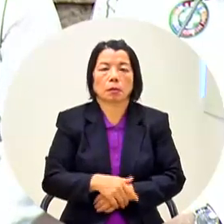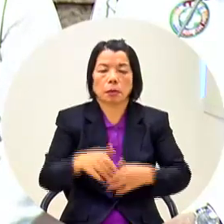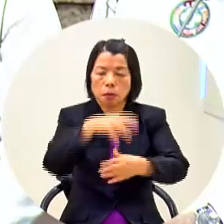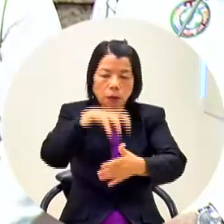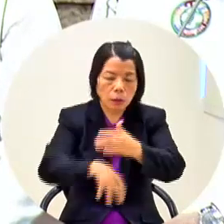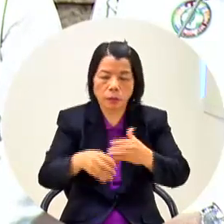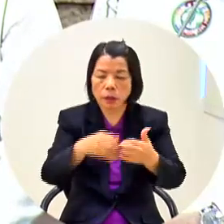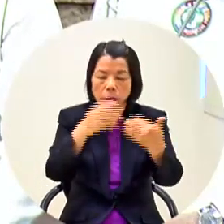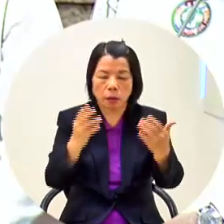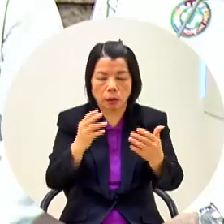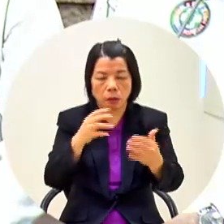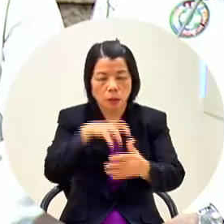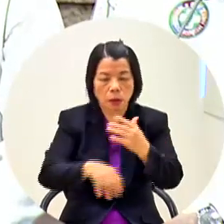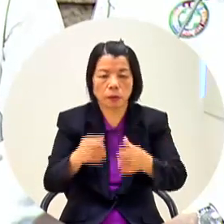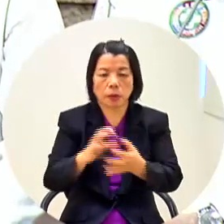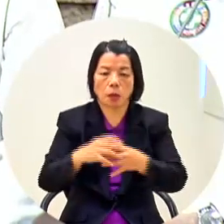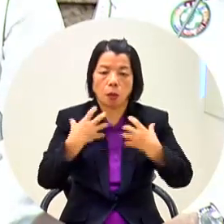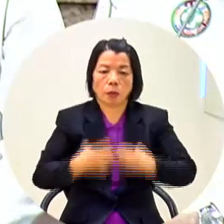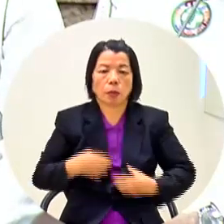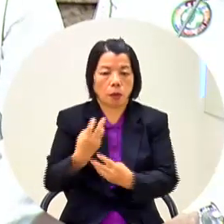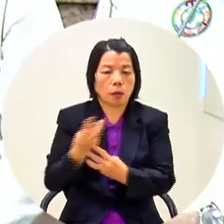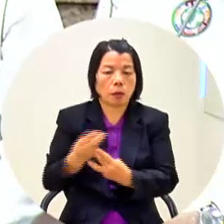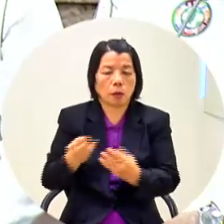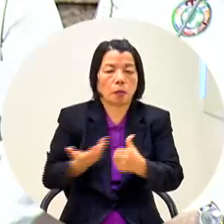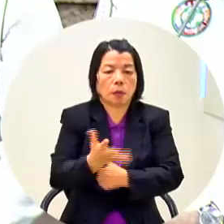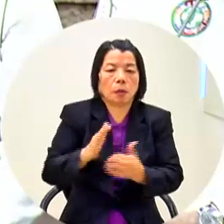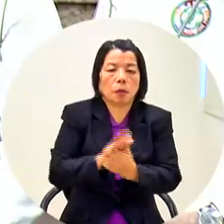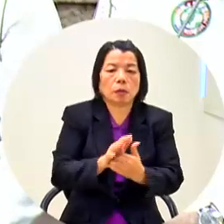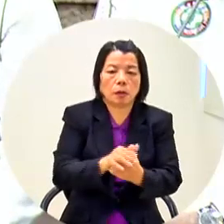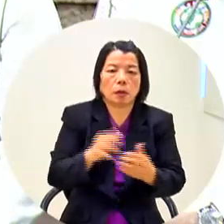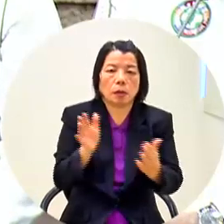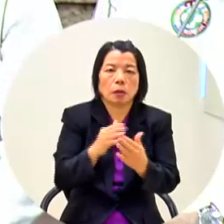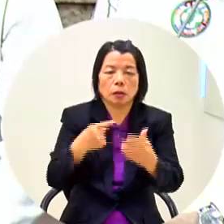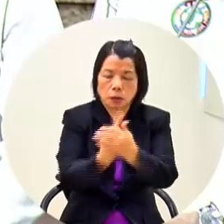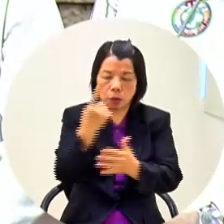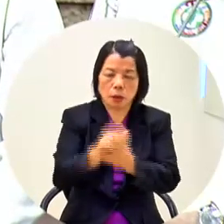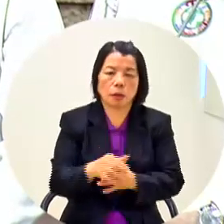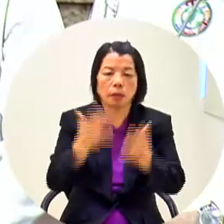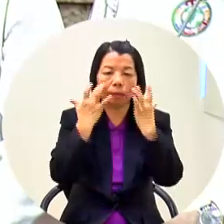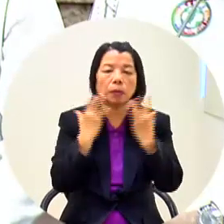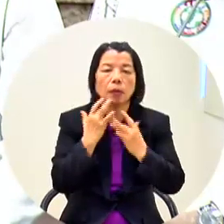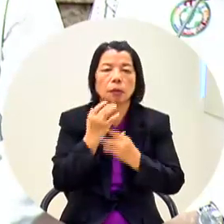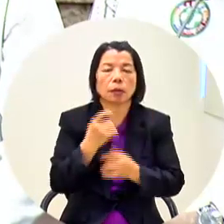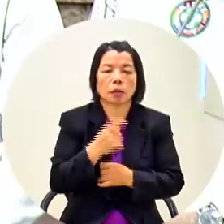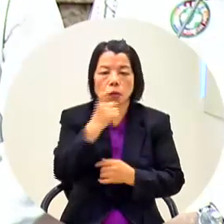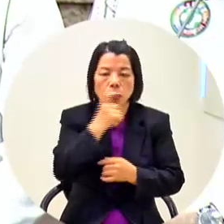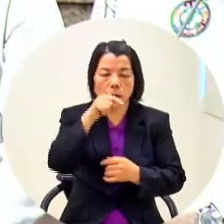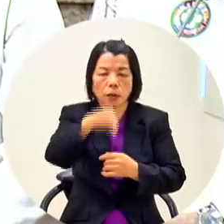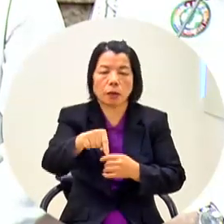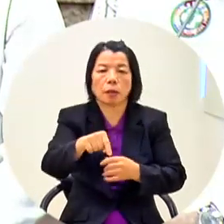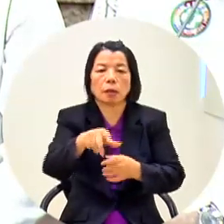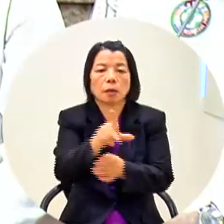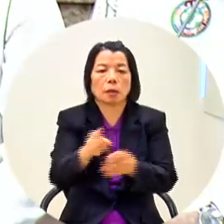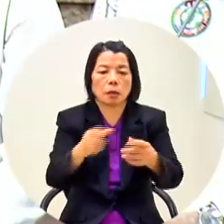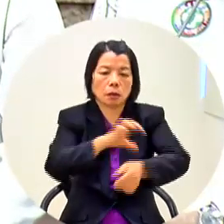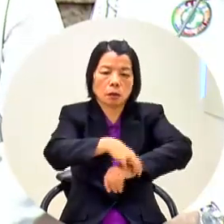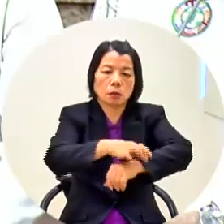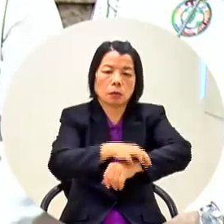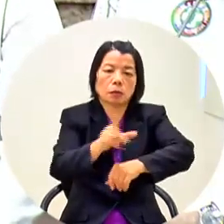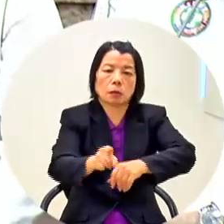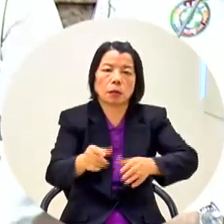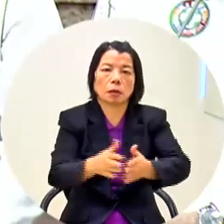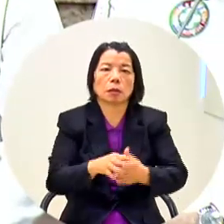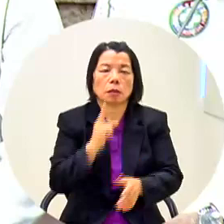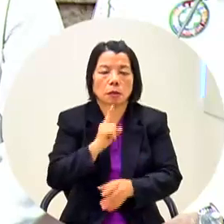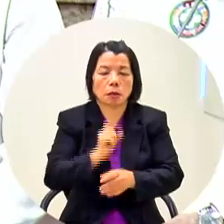勉强跟肺炎防疫相关沾上边的是麻醉科， 是骨科，是职能治疗